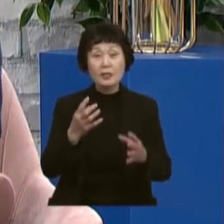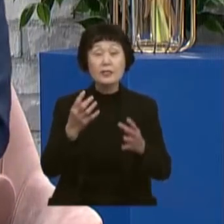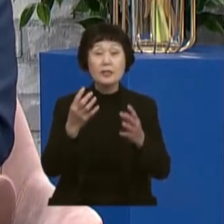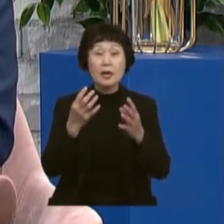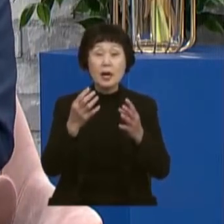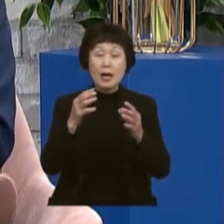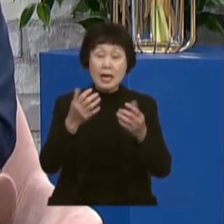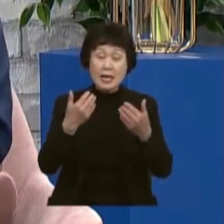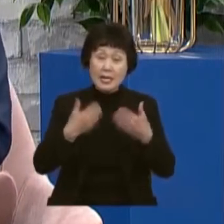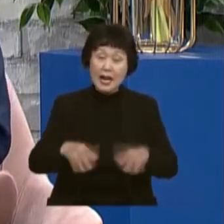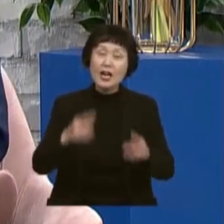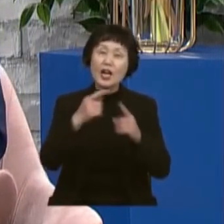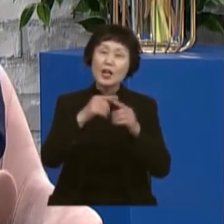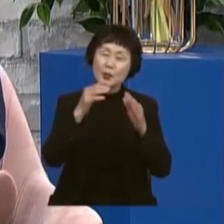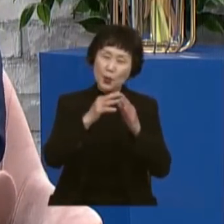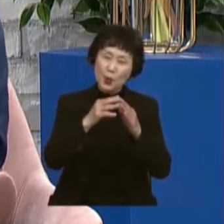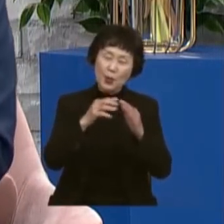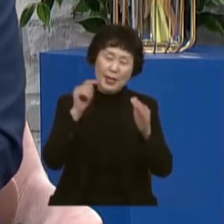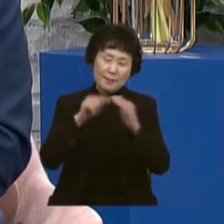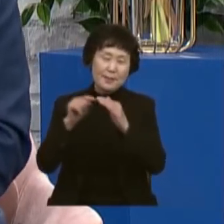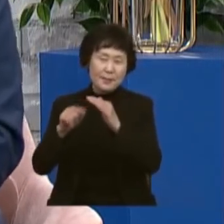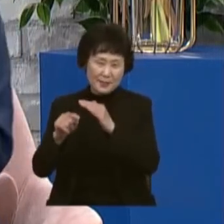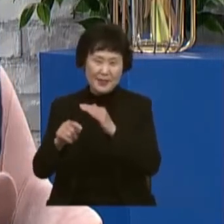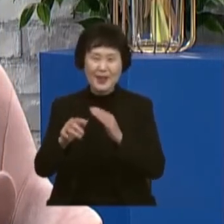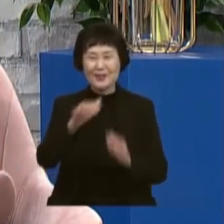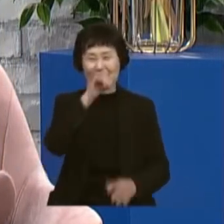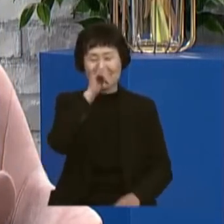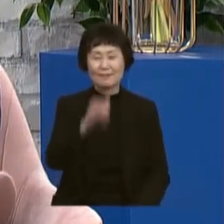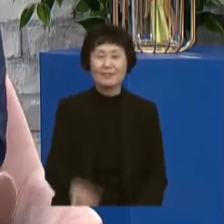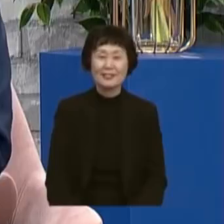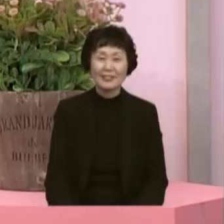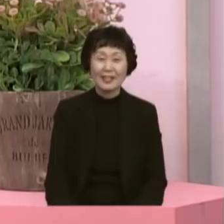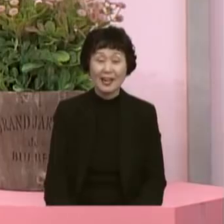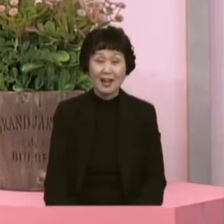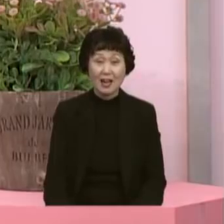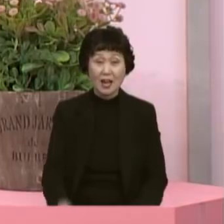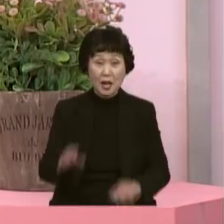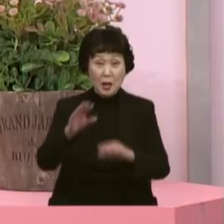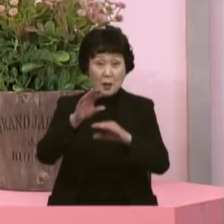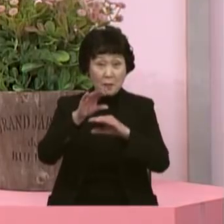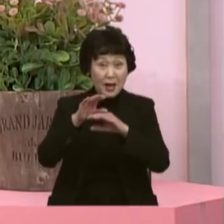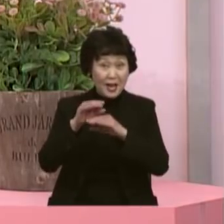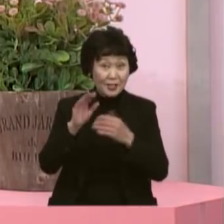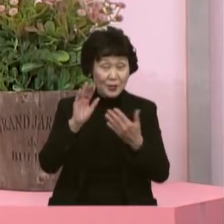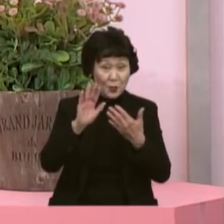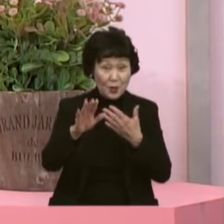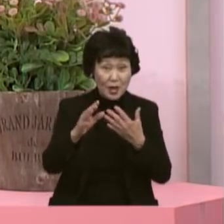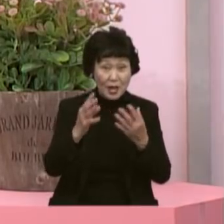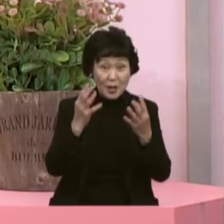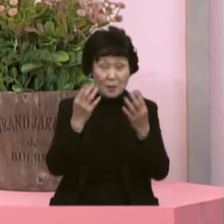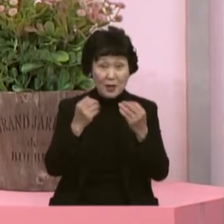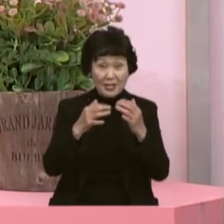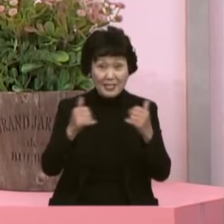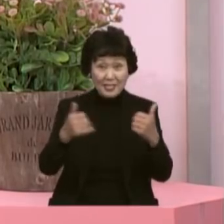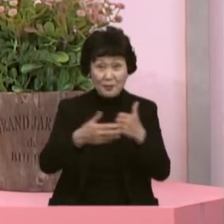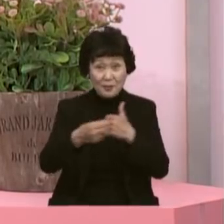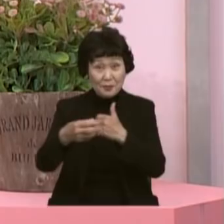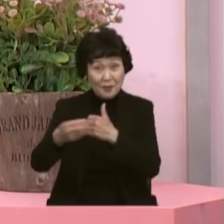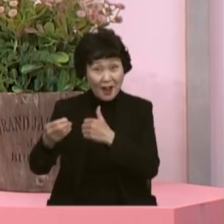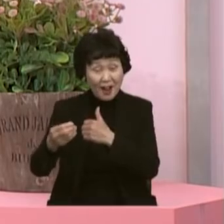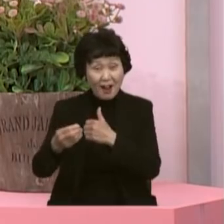난 뒤에는 몇 년 밀려 계시겠어요. 아, 진짜요? 계실 것 같아요. 어 그러면 너무 감사하죠. 아니 그래요? 많이 부르시고 가야 돼요. 네. 근데